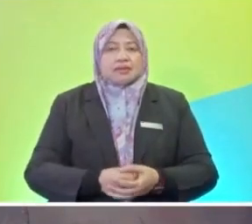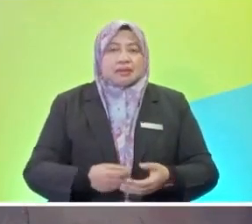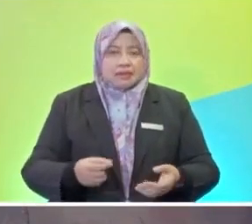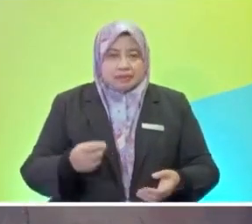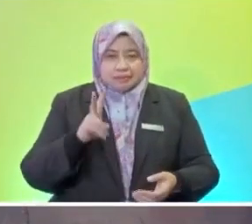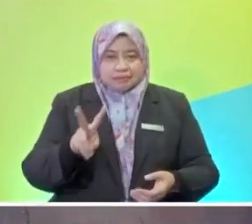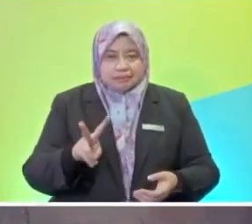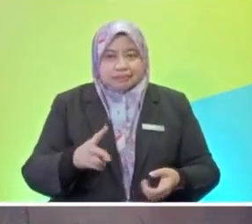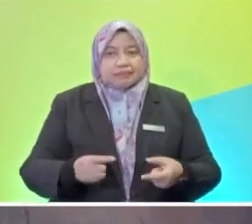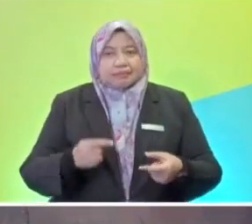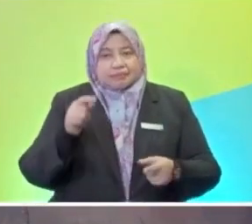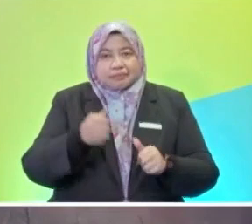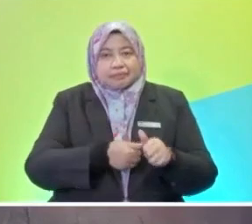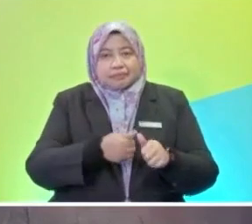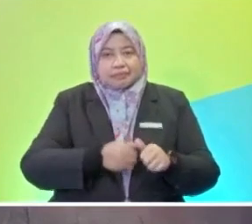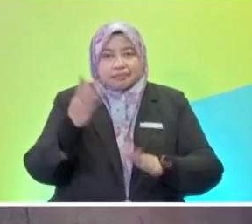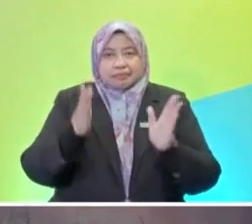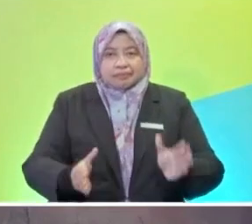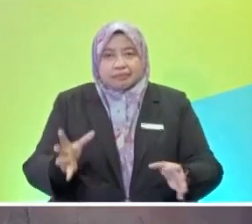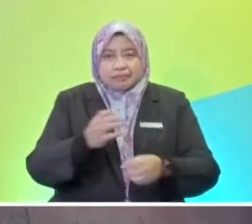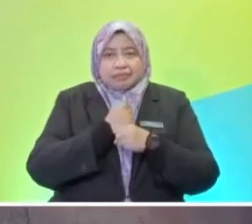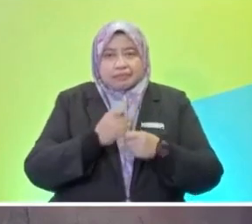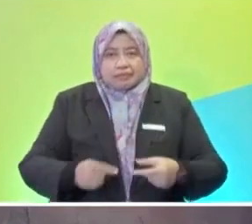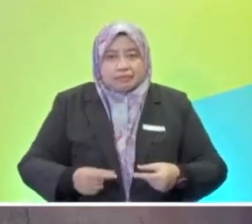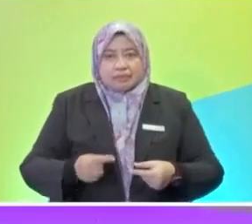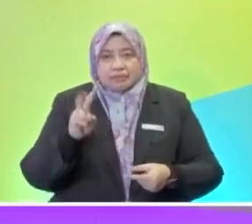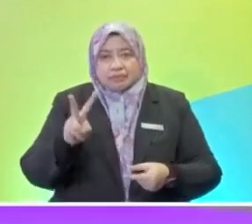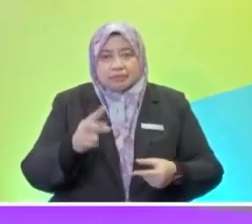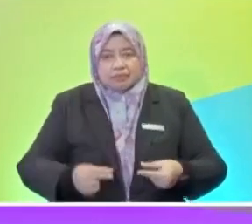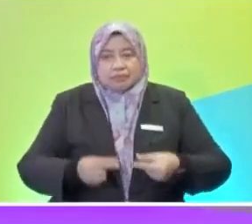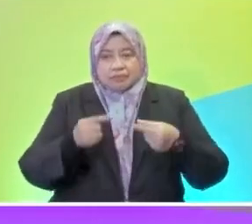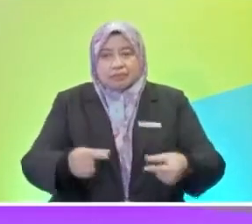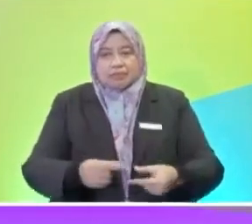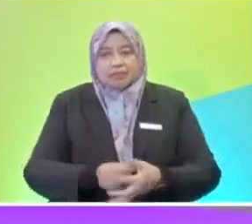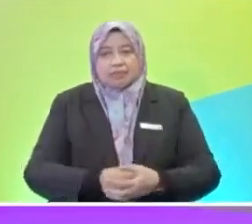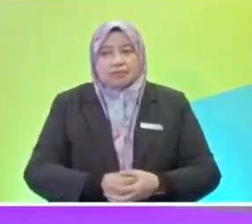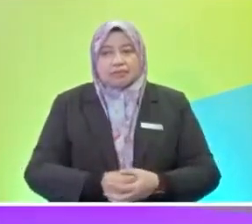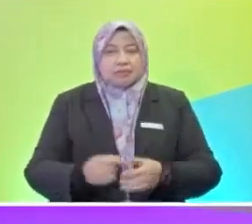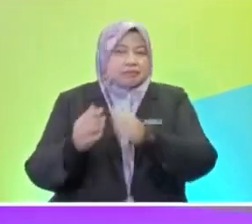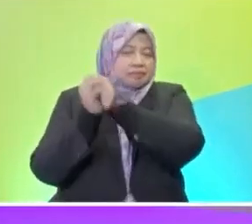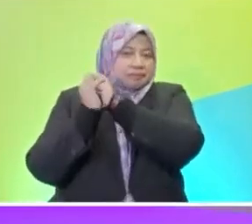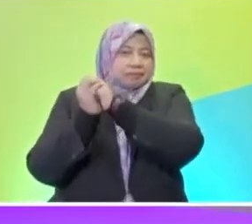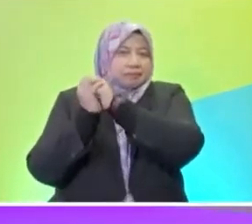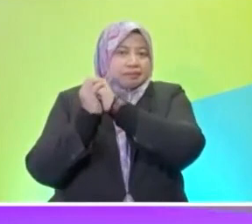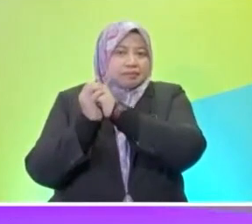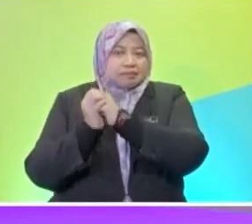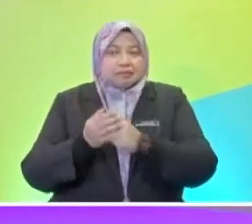Oke kita bagi dua Deka Aren dua dan juga kepada Aqila on 2